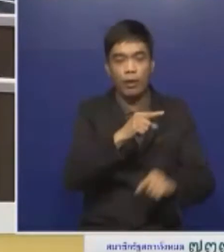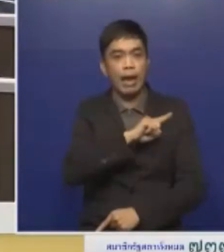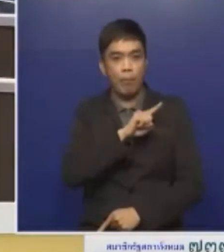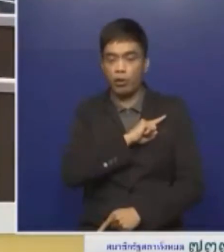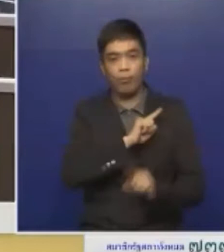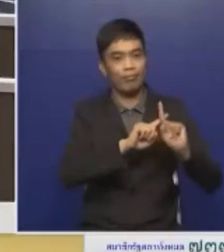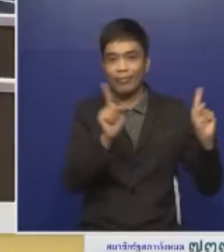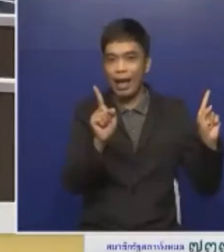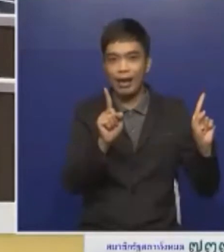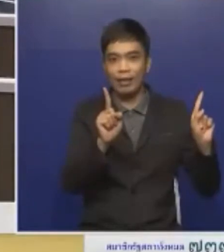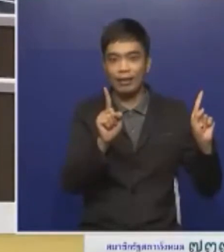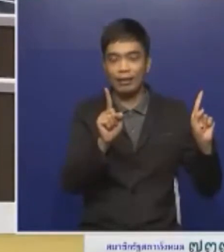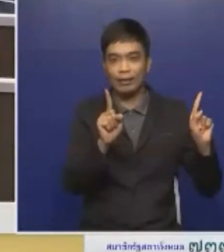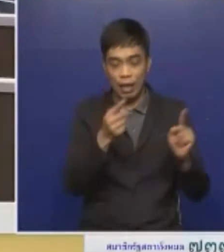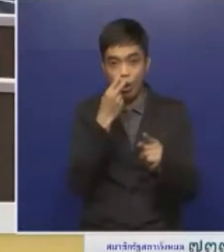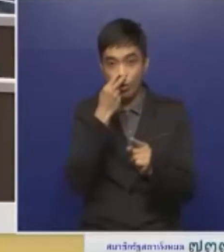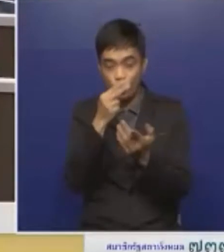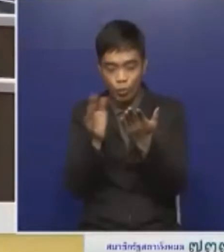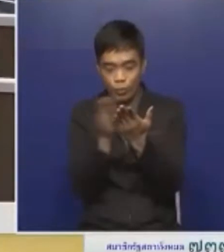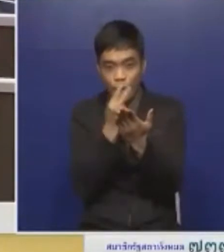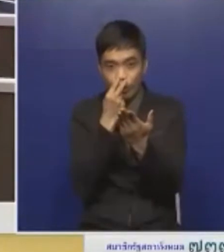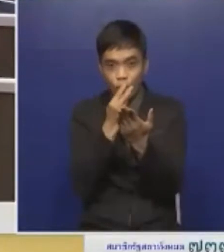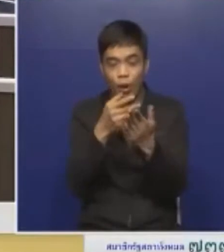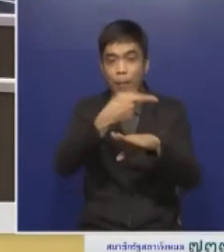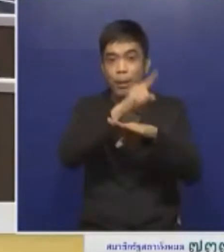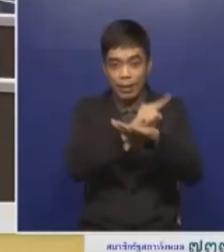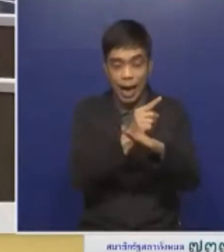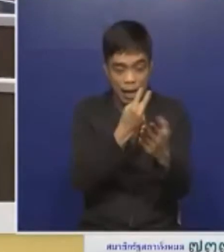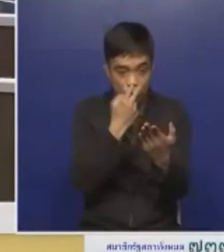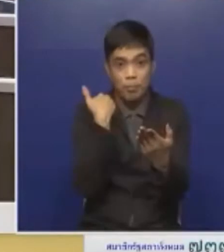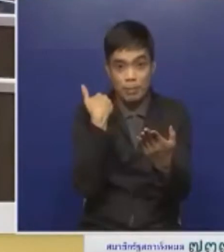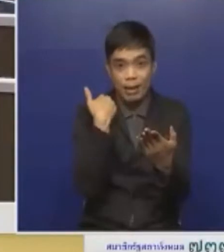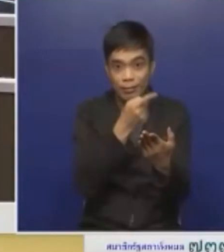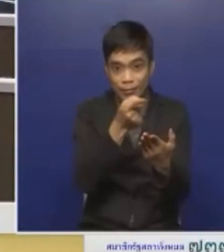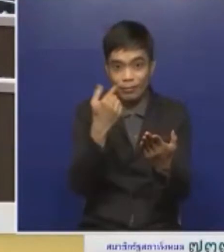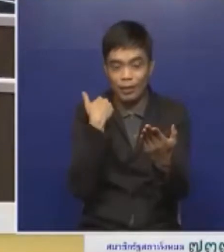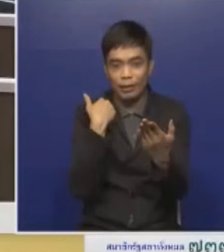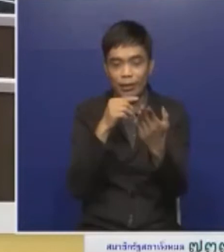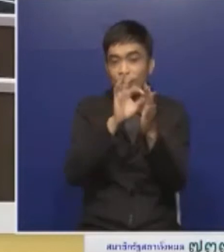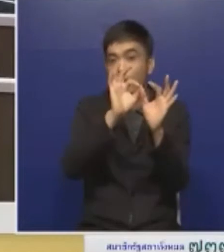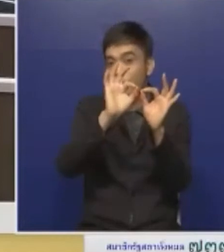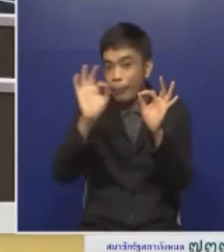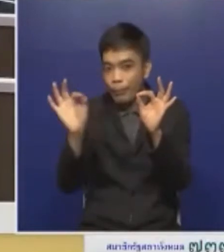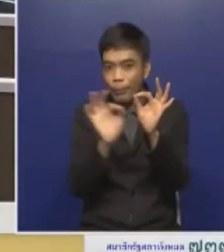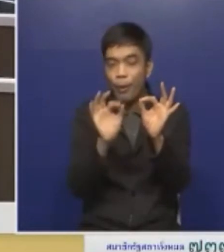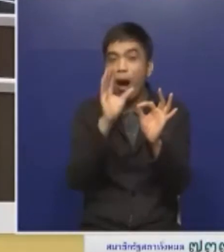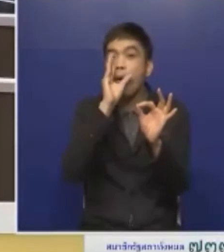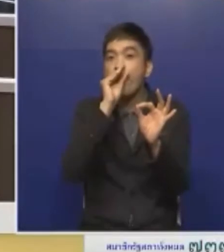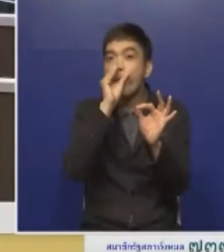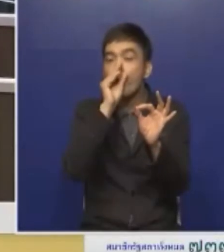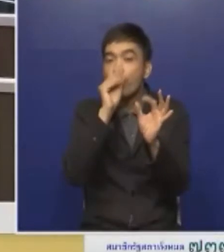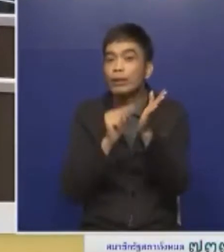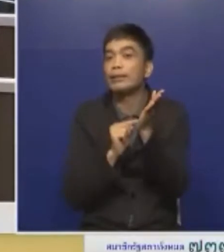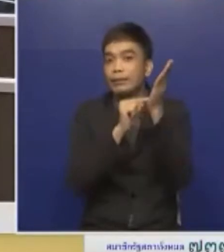ถ้าผมจะขออนุญาตดูเอกสารทได้ส่งไม่ถ้พธรวจารณอยู่ในมอหอไม่เขียนวายัติที่เสนอด้วยวาจาเพื่อให้ที่ประชุม